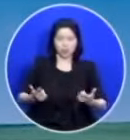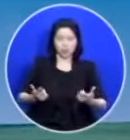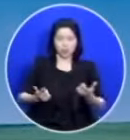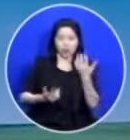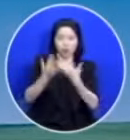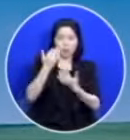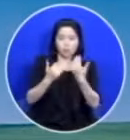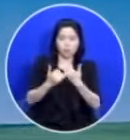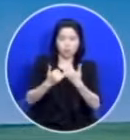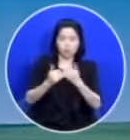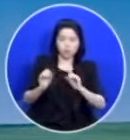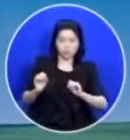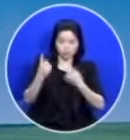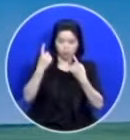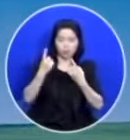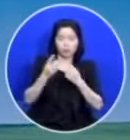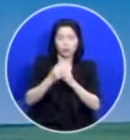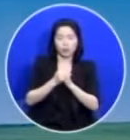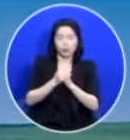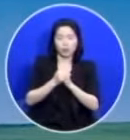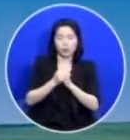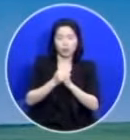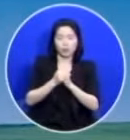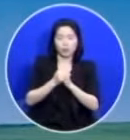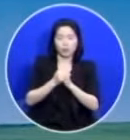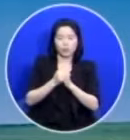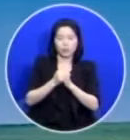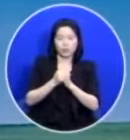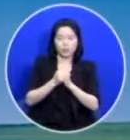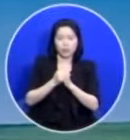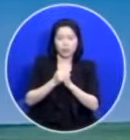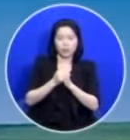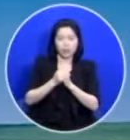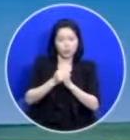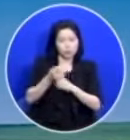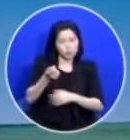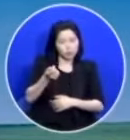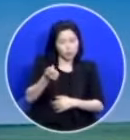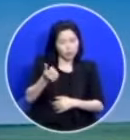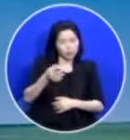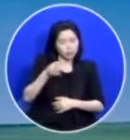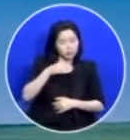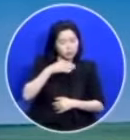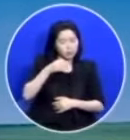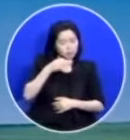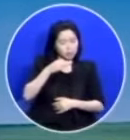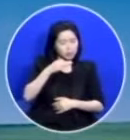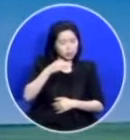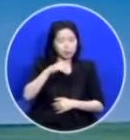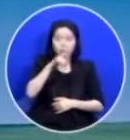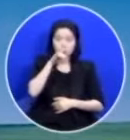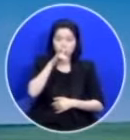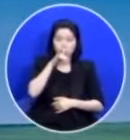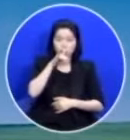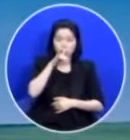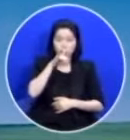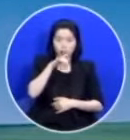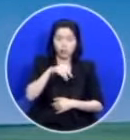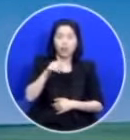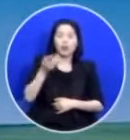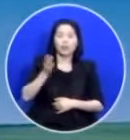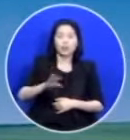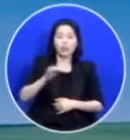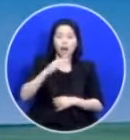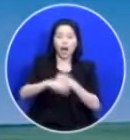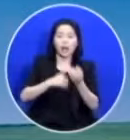의해에 이 세미한 음성이 지나갑니다 그런데 하나님은 그